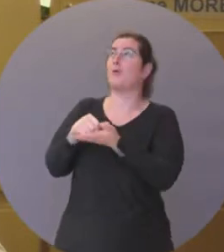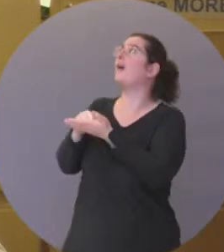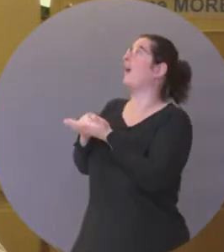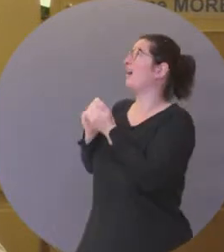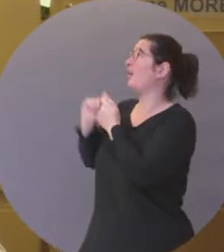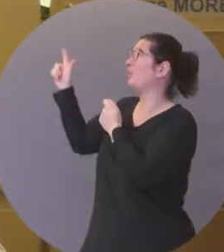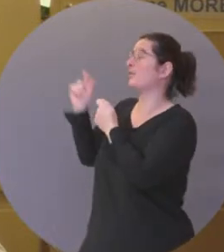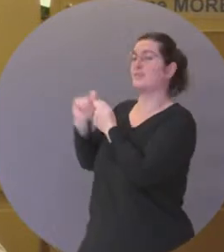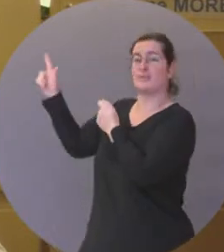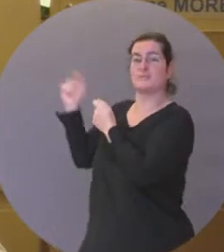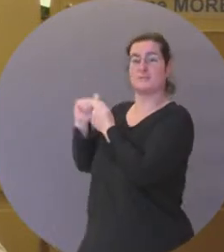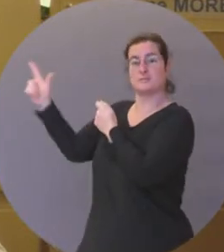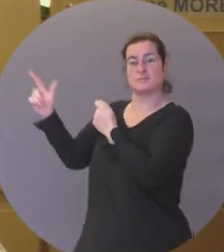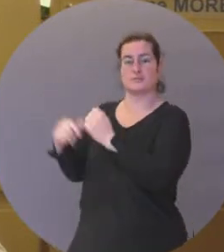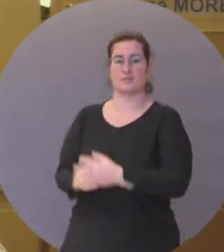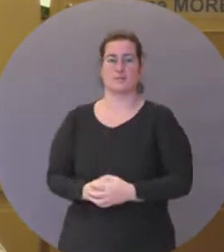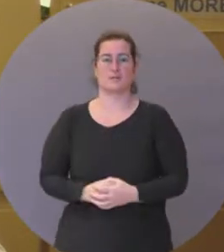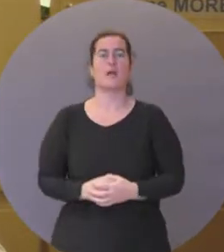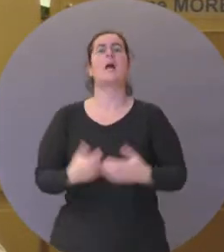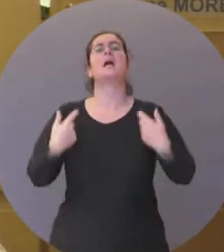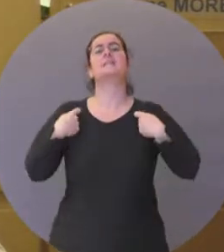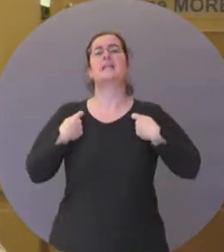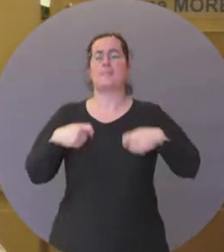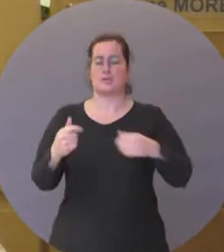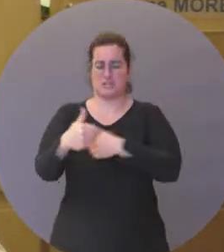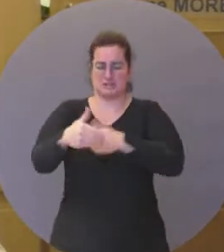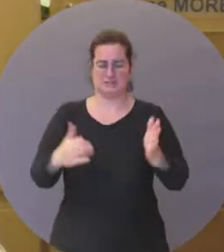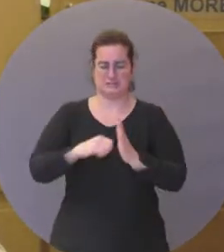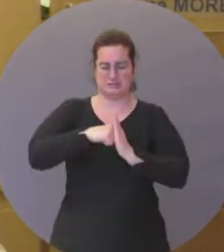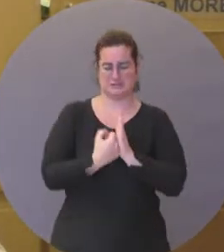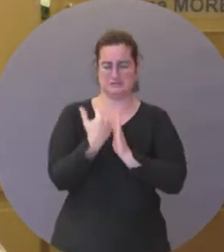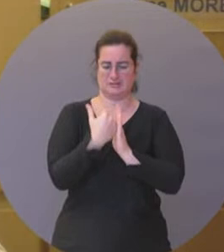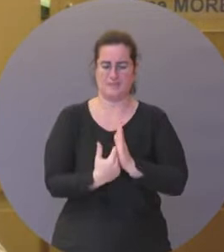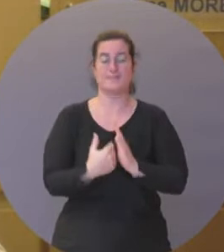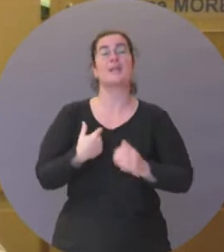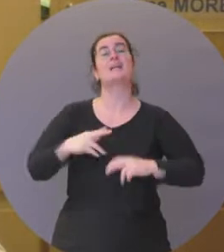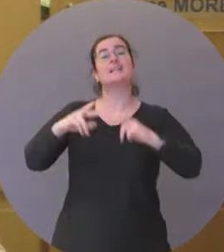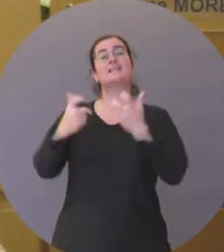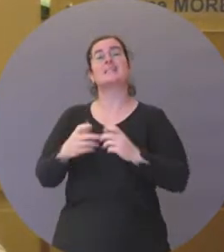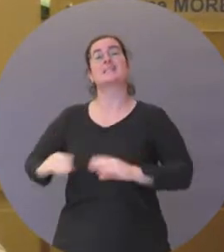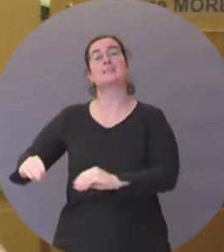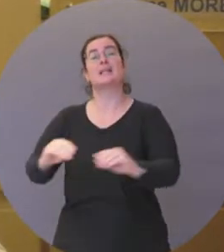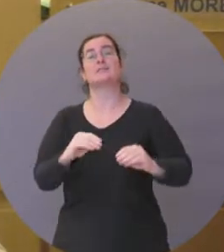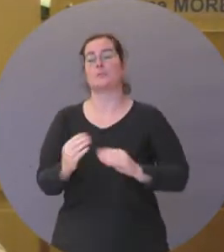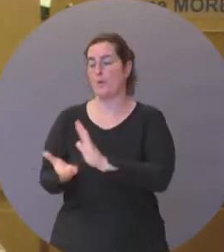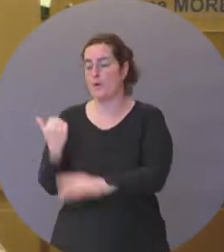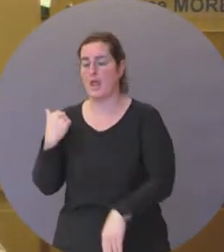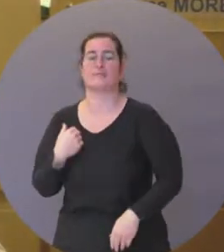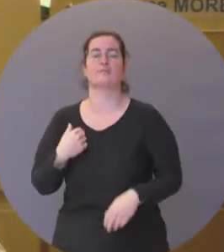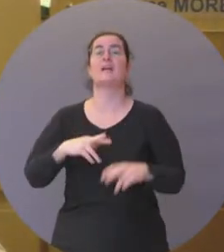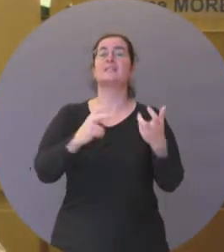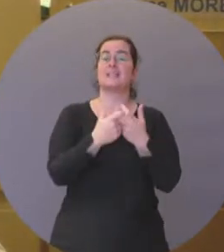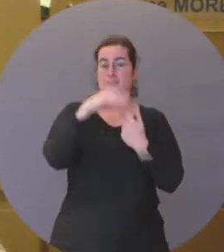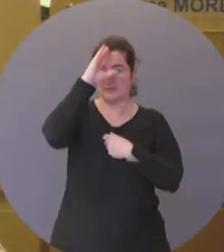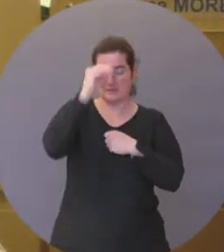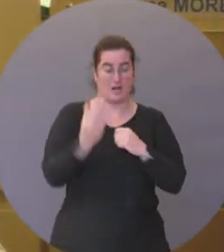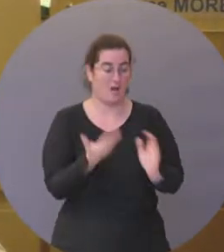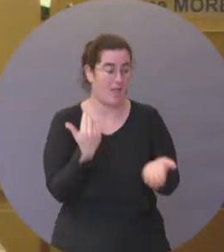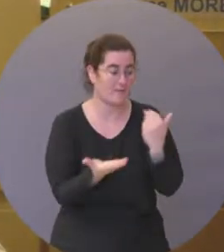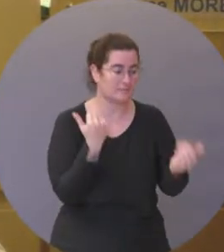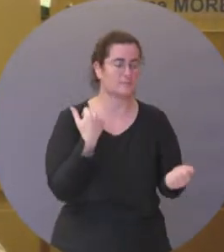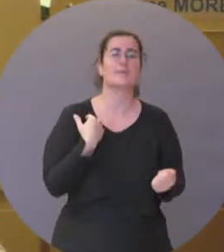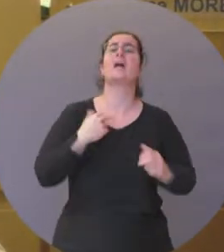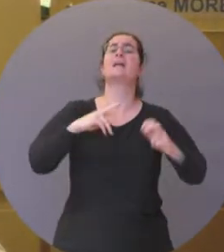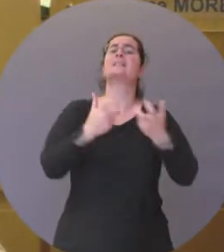réduite et encadrement des dépenses suppression de la taxe d'habitation après celle de la taxe professionnelle exonération partielle de la taxe